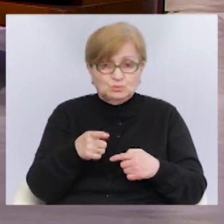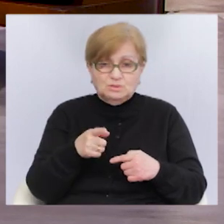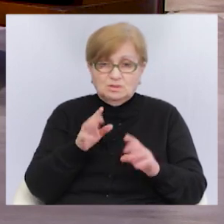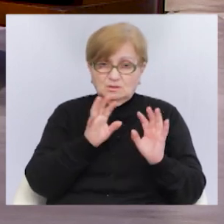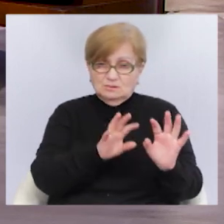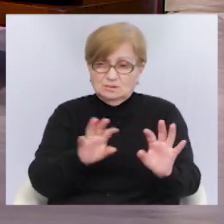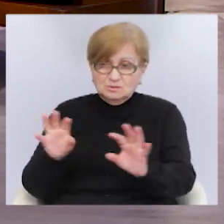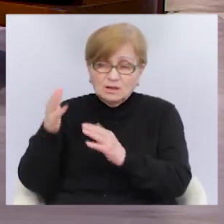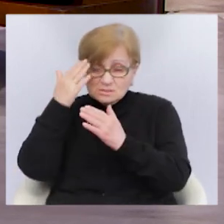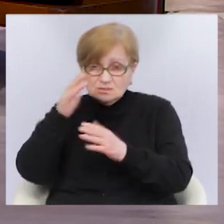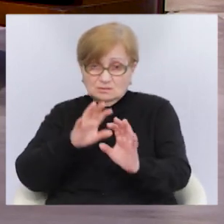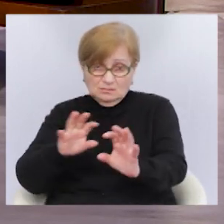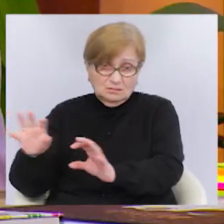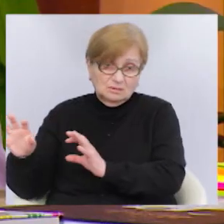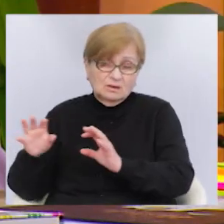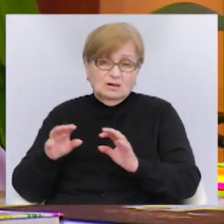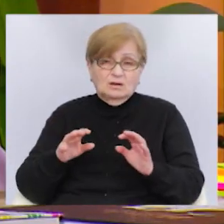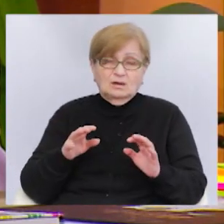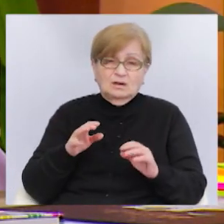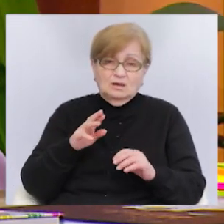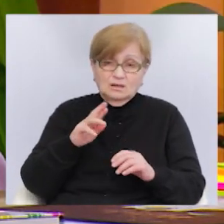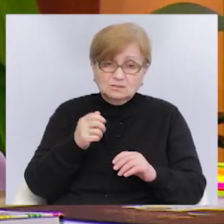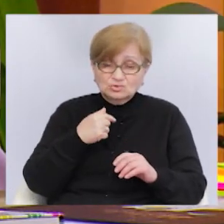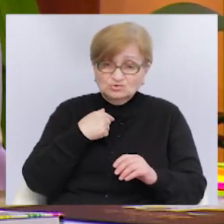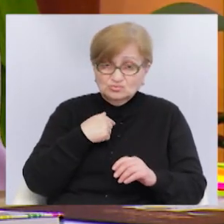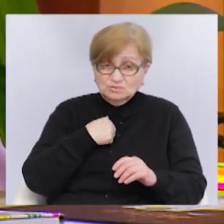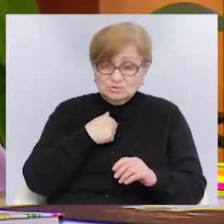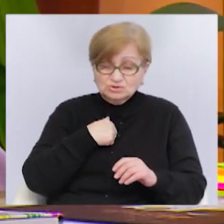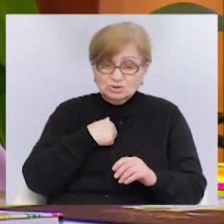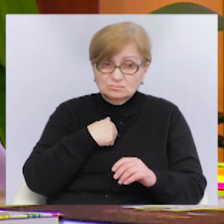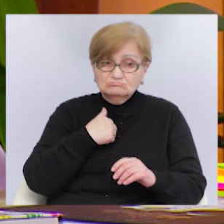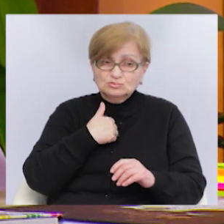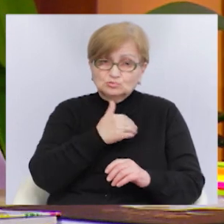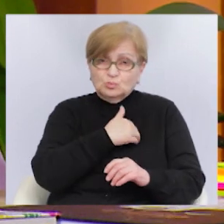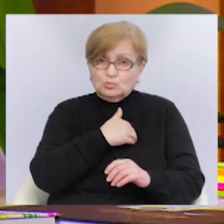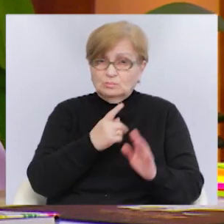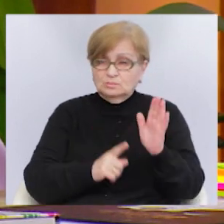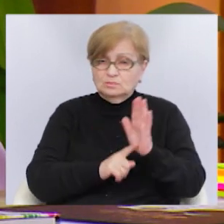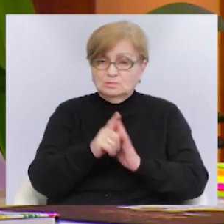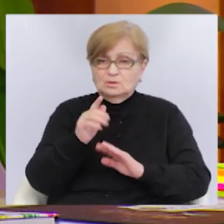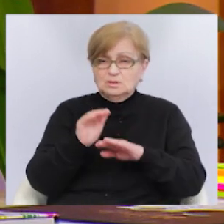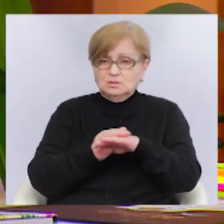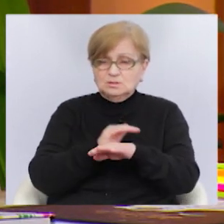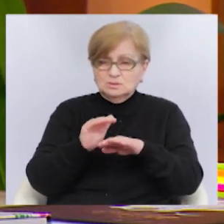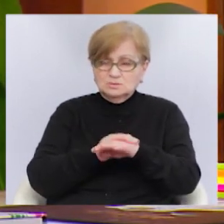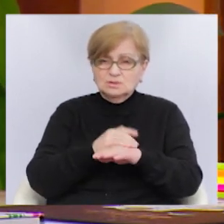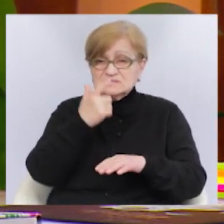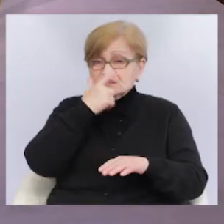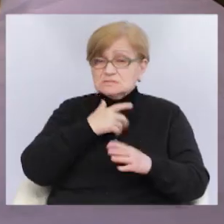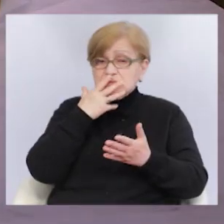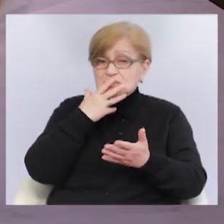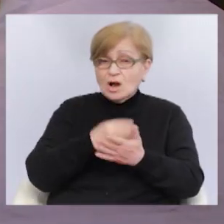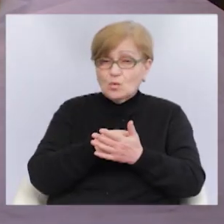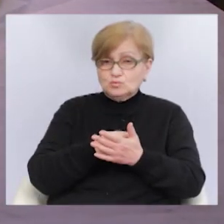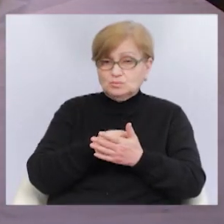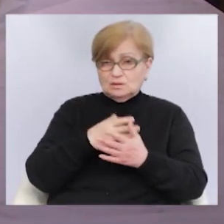ზრუნვა სხვა ადამიანზე, ხო? და შემდეგ გამიჩნდა სურვილი, რომ ისეთივე სიკეთით და სიყვარულით მოვეპყრო საკუთარ